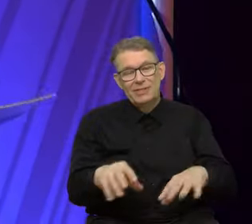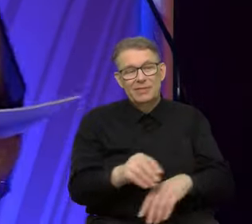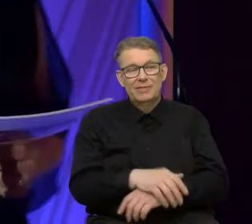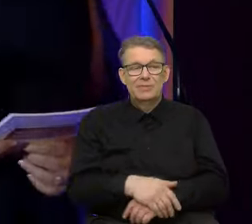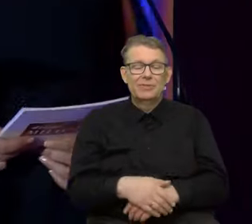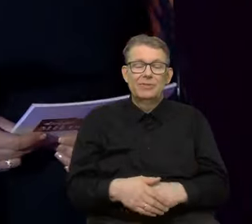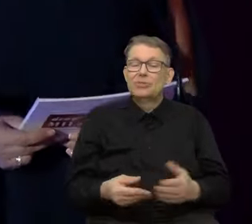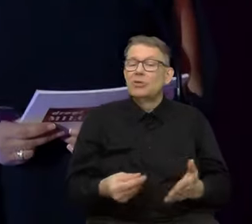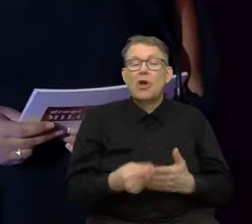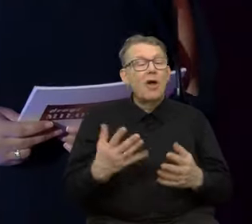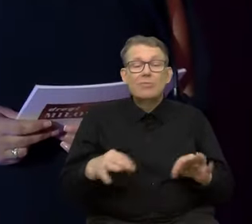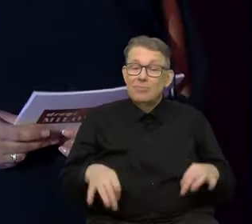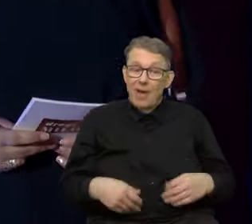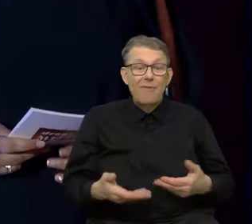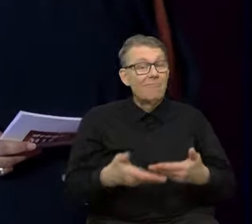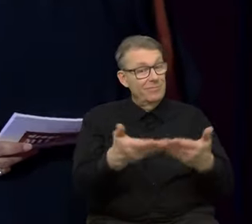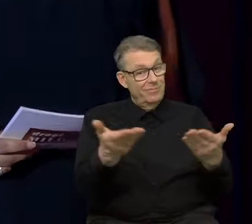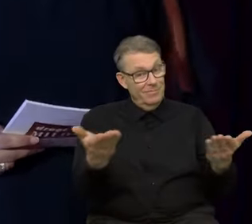Drodzy Państwo, to o Was.